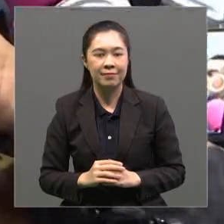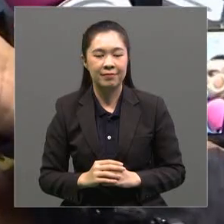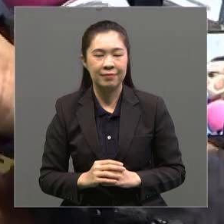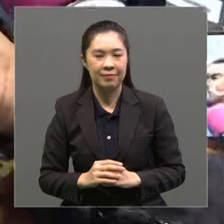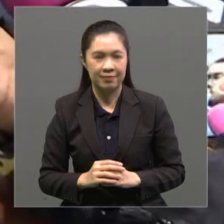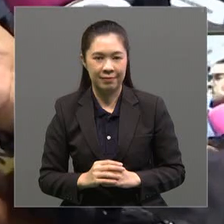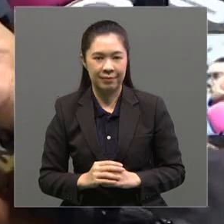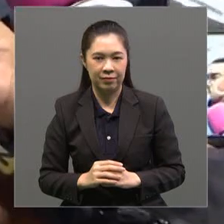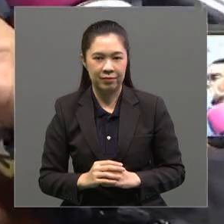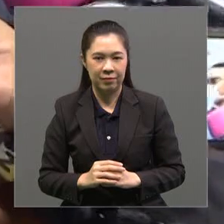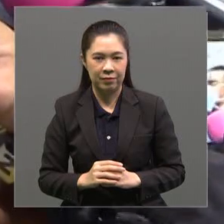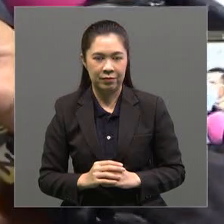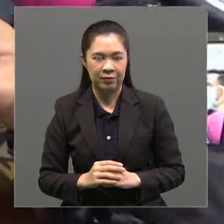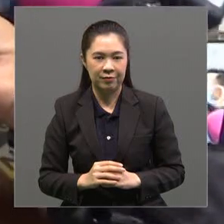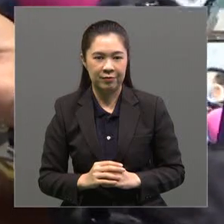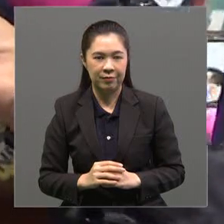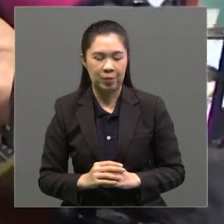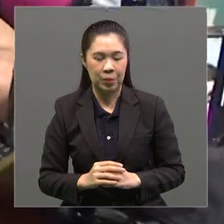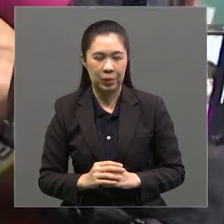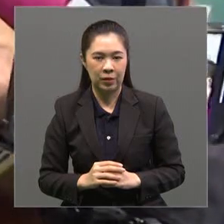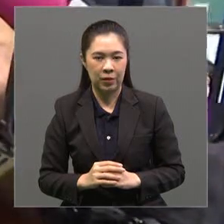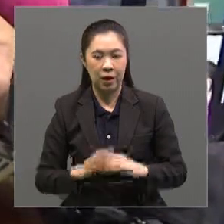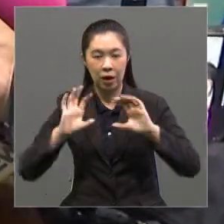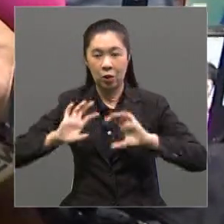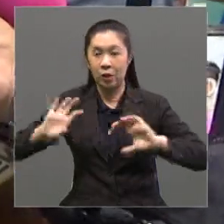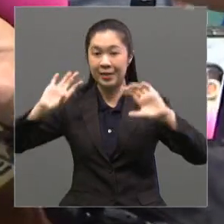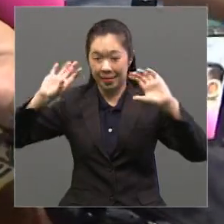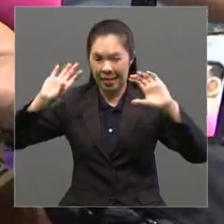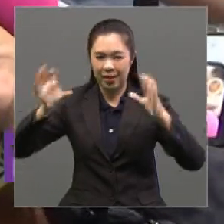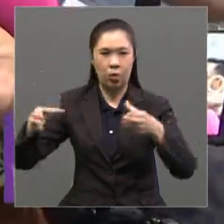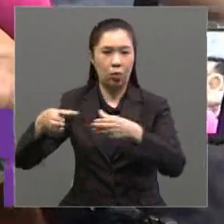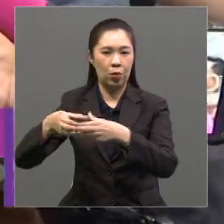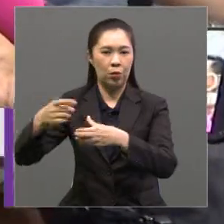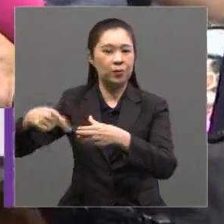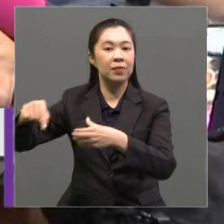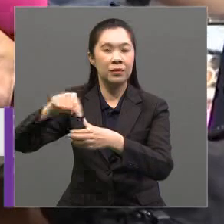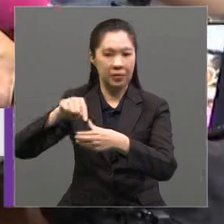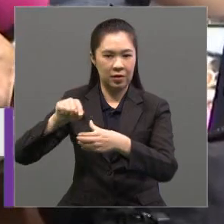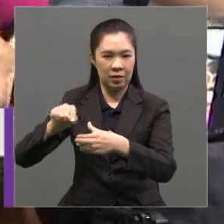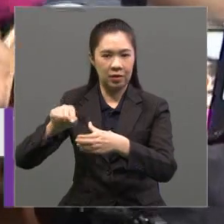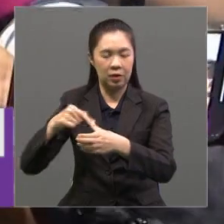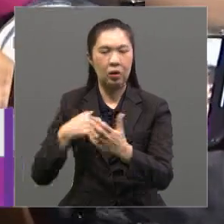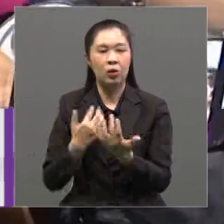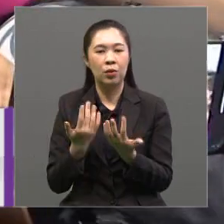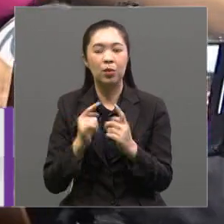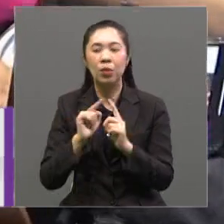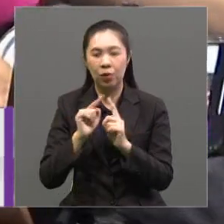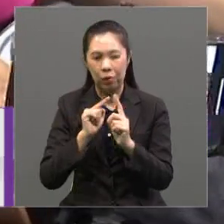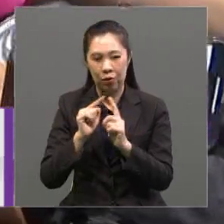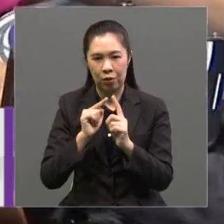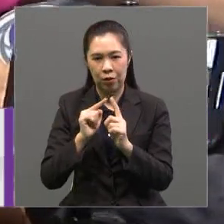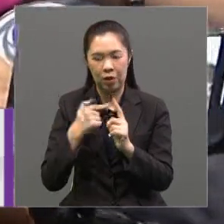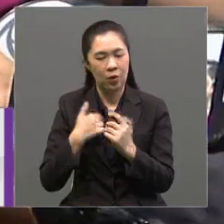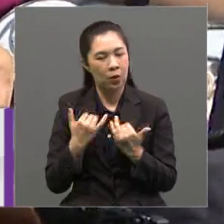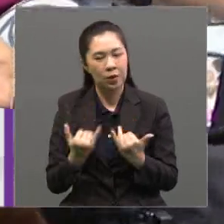เรื่องการจัดตั้งรัฐบาลนี่ผมคิดว่าเป็นเรื่องที่ต้องคุยกันนะครับแต่ก็คงไม่ใช่